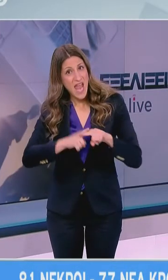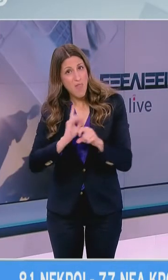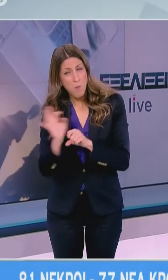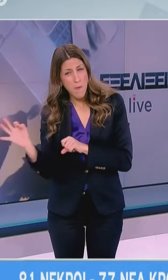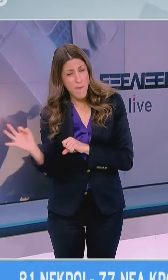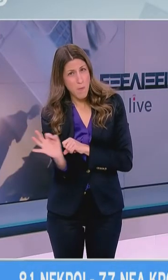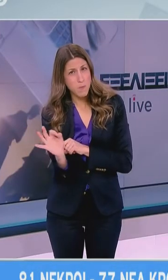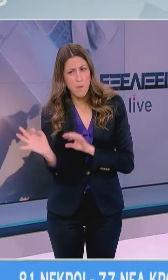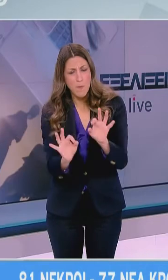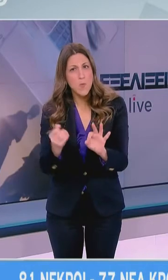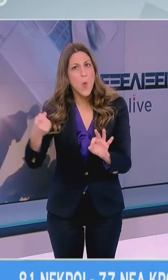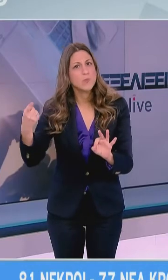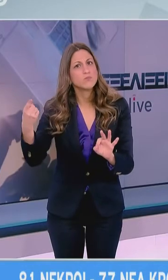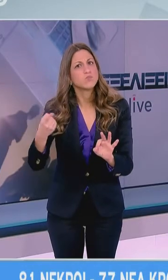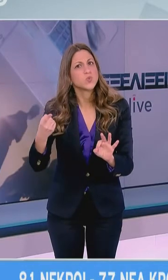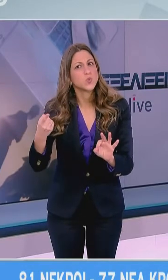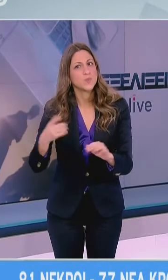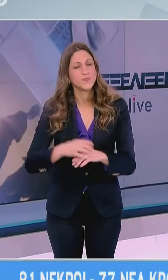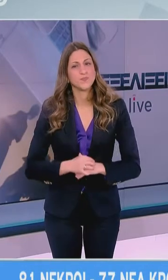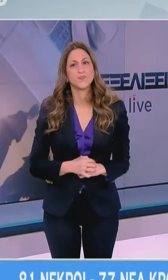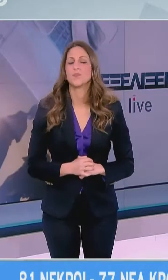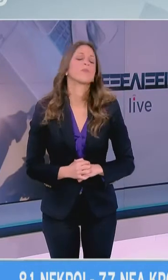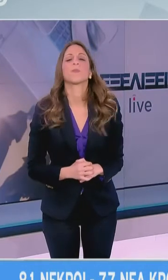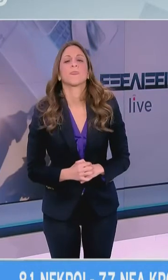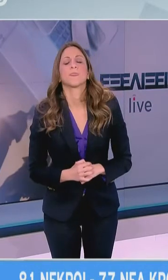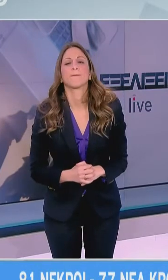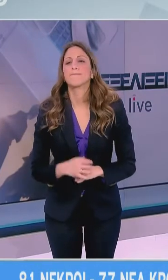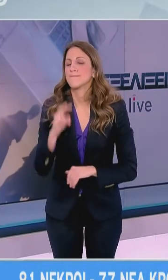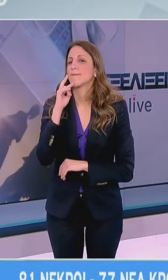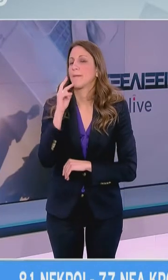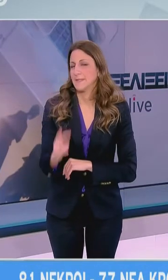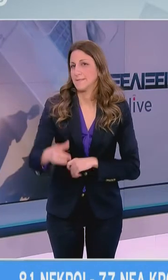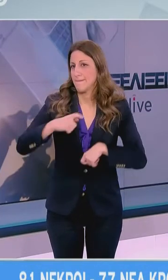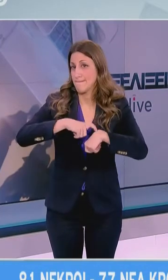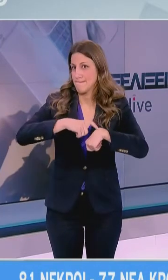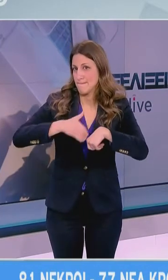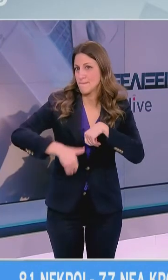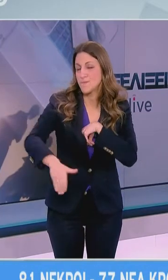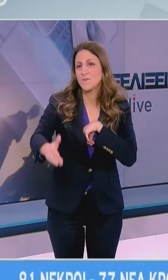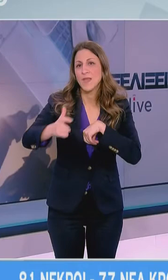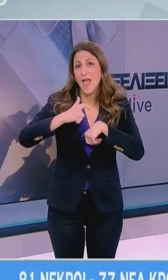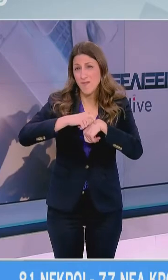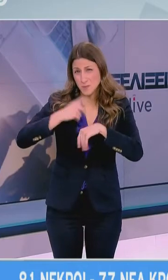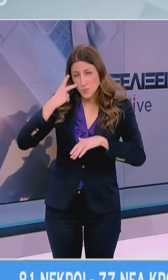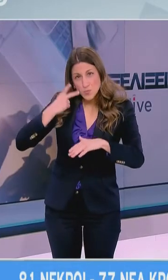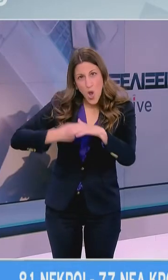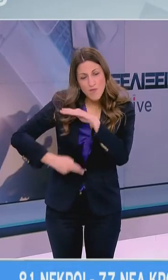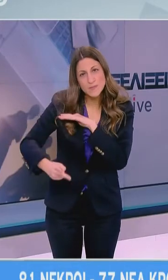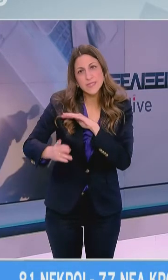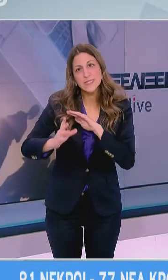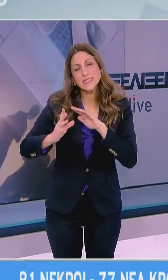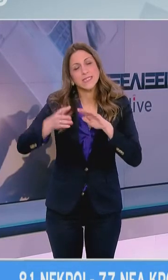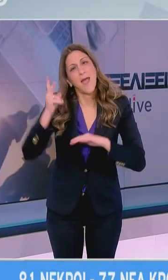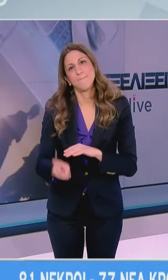Ναι, έχουμε ξανασυζητήσει γι' αυτό. Θεωρώ ότι αυτή τη στιγμή οποιαδήποτε εκτίμηση είναι πάρα